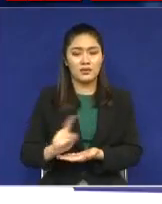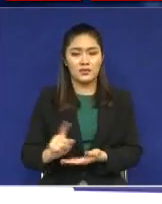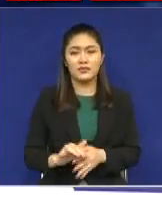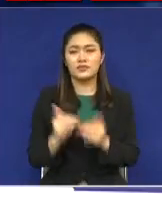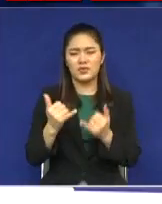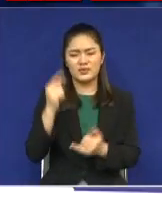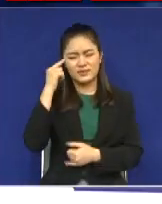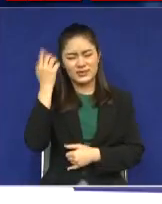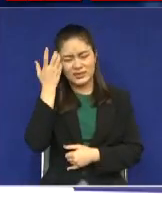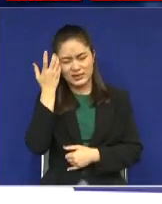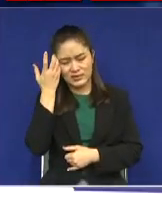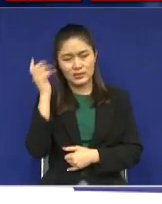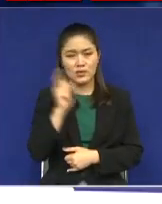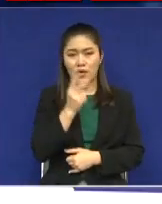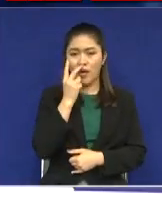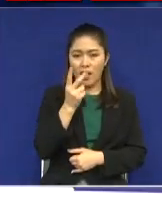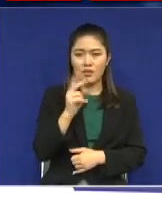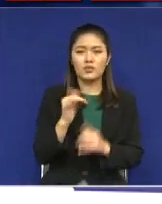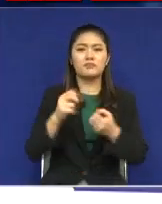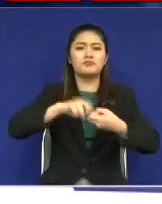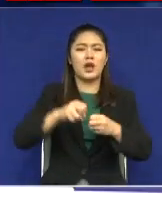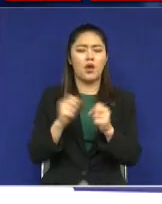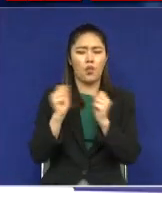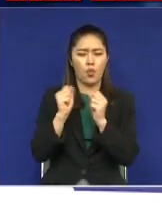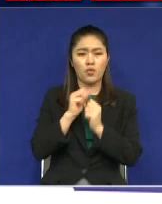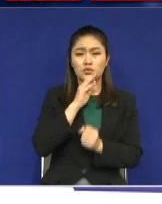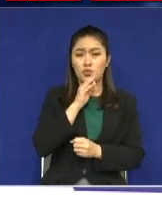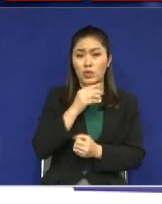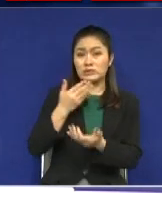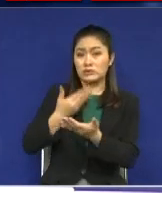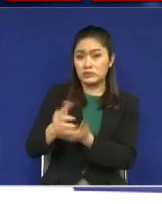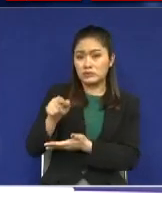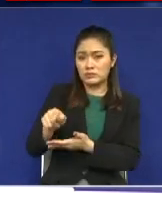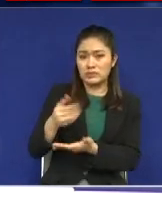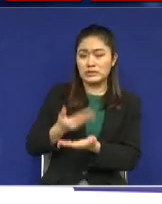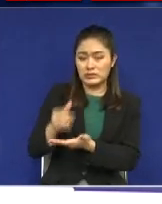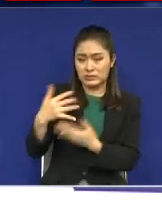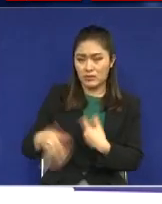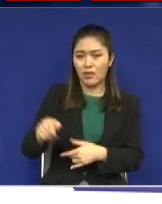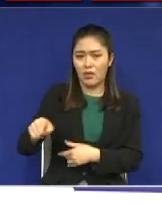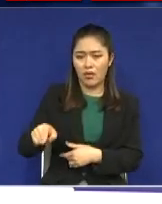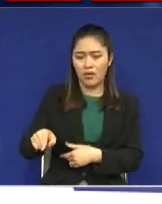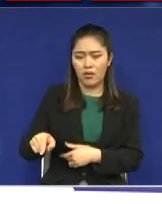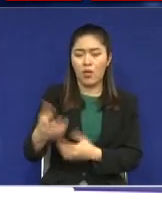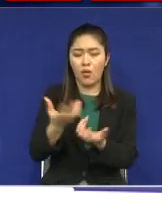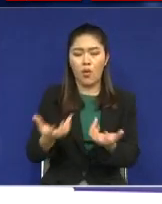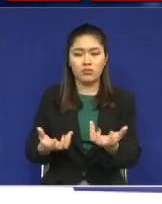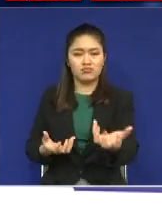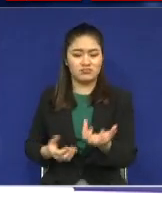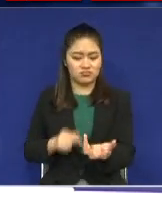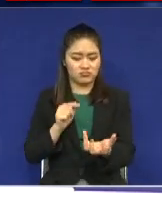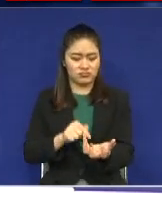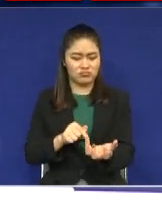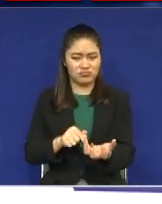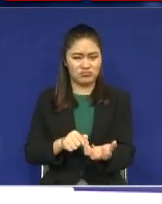ข้าใจว่าความกังวลเวลาเห็นสภาพอย่างเงี้ยก็คือเรากลัวว่าเฮ้ยถ้าอย่างงั้นเวลาเราซื้อของออนไลน์เนี่ยของพวกนี้เนี่ยเวลามาถึงเราเนี่ยมันจ